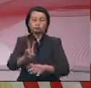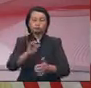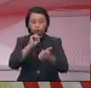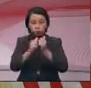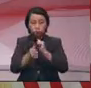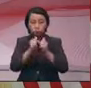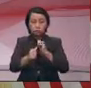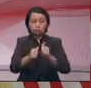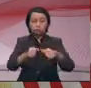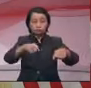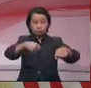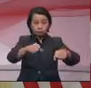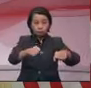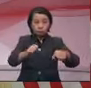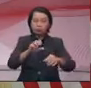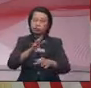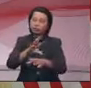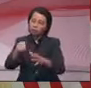Sukan-sukan tersebut termasuklah